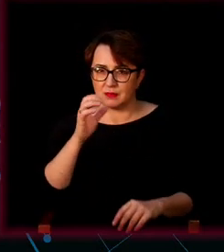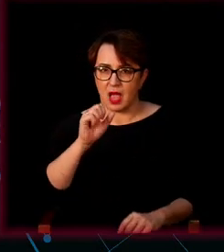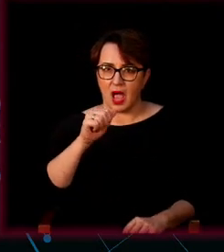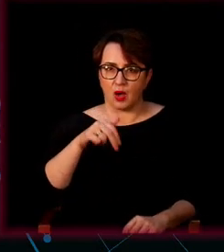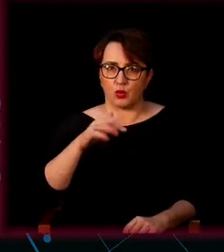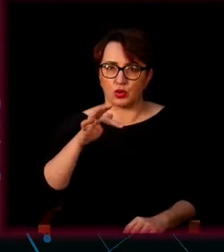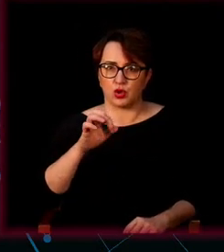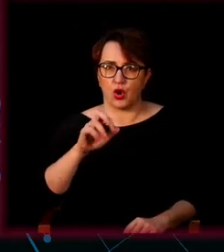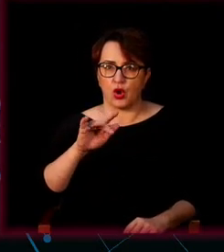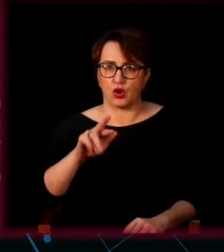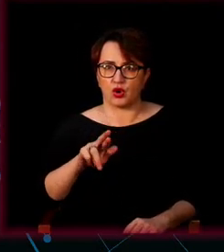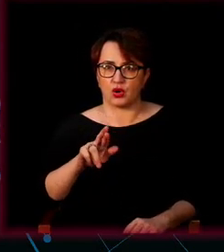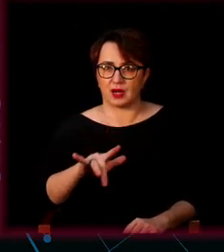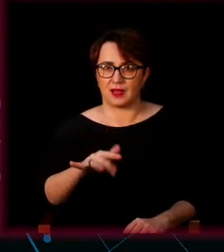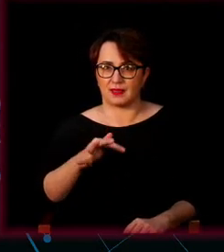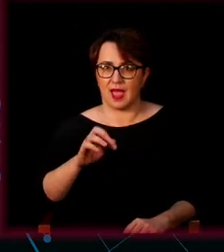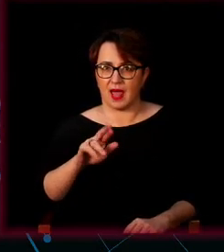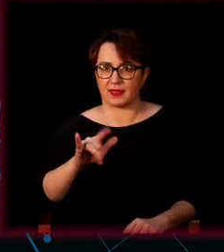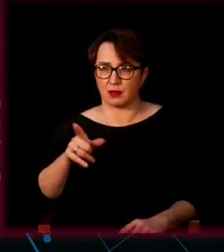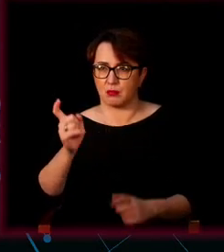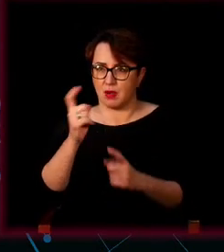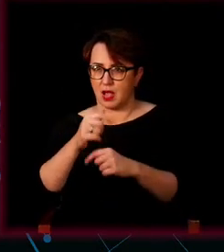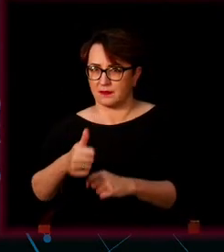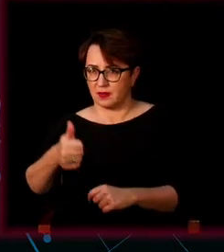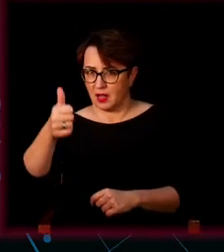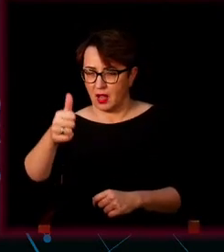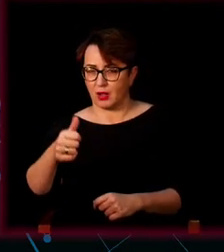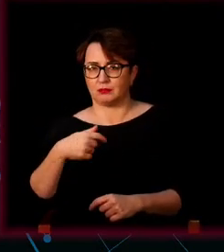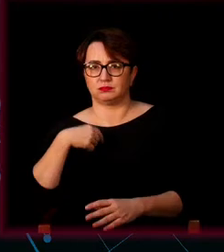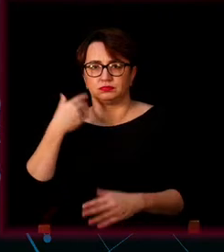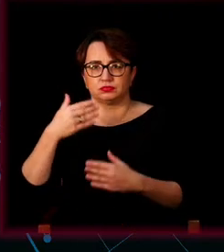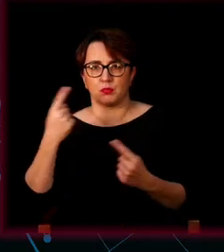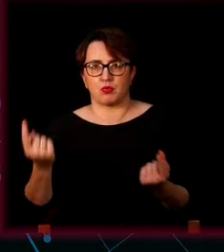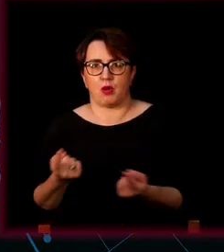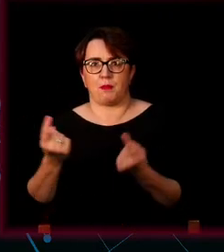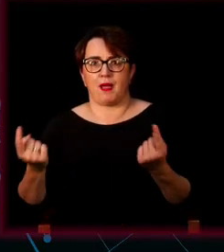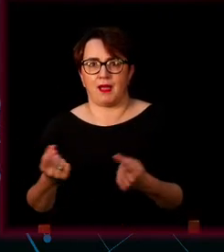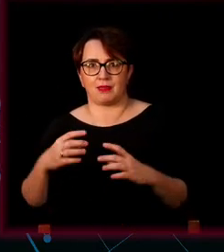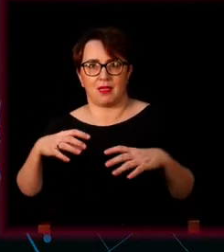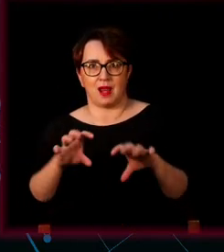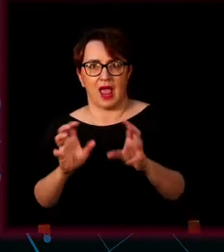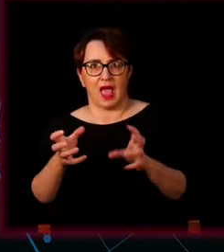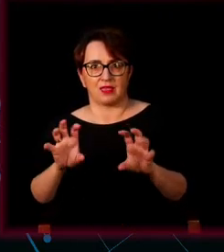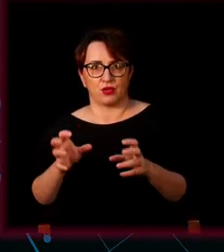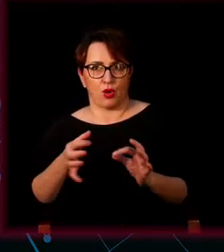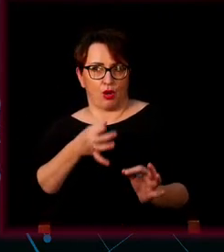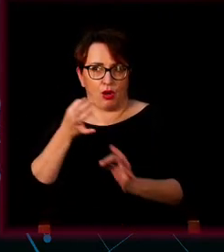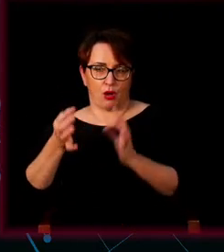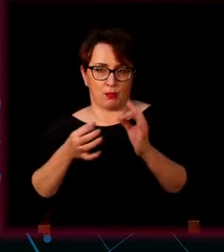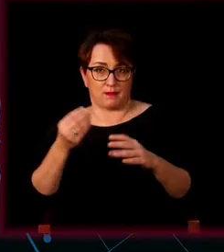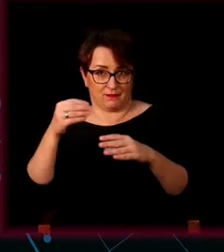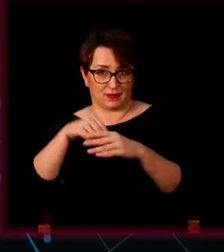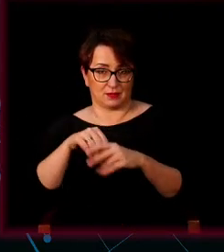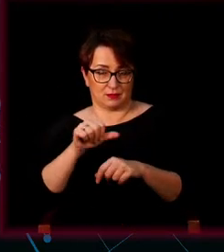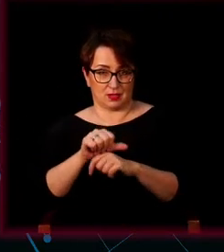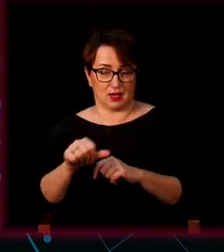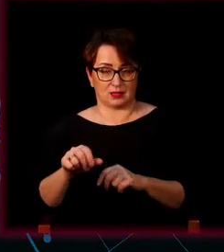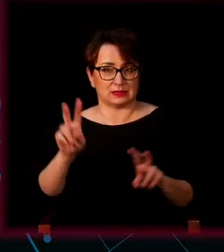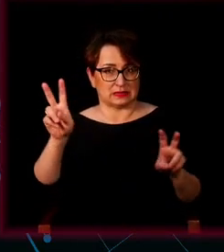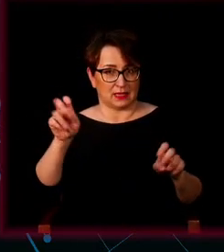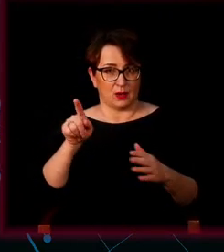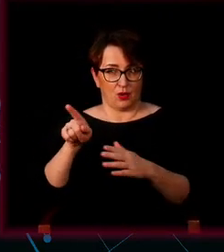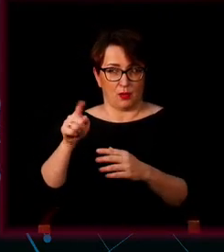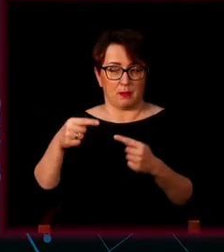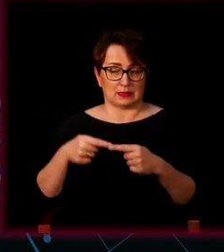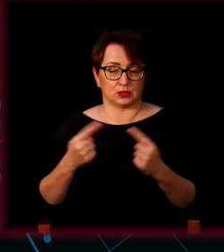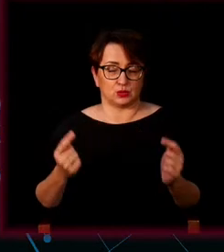w jednym z tych państw, do czego służy też propaganda uprawiana przez radio. Tutaj też ten cytat wydaje